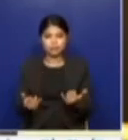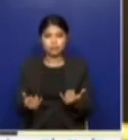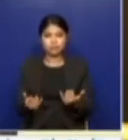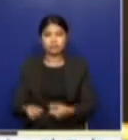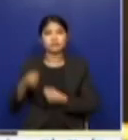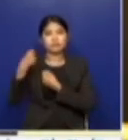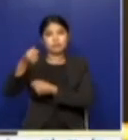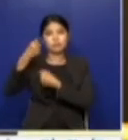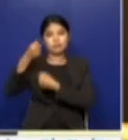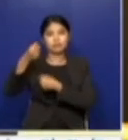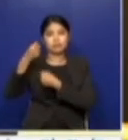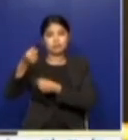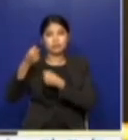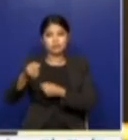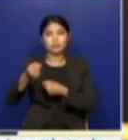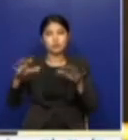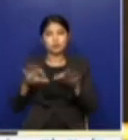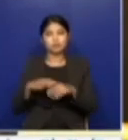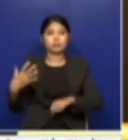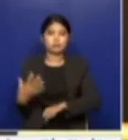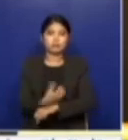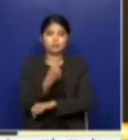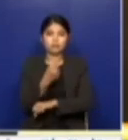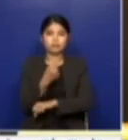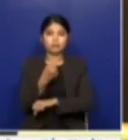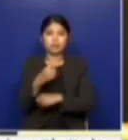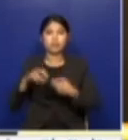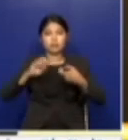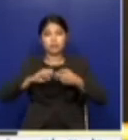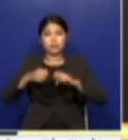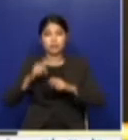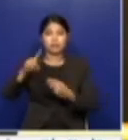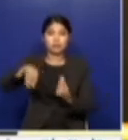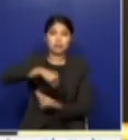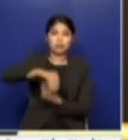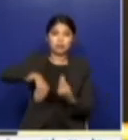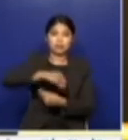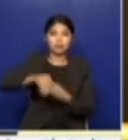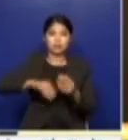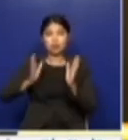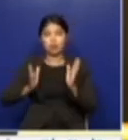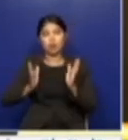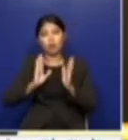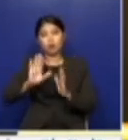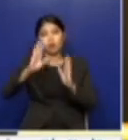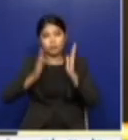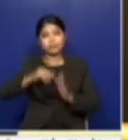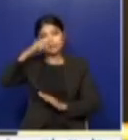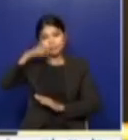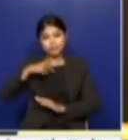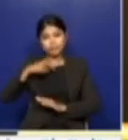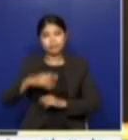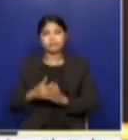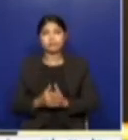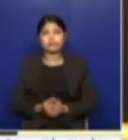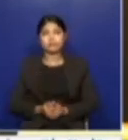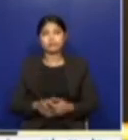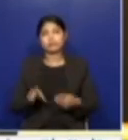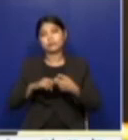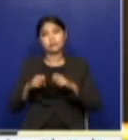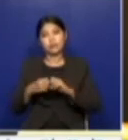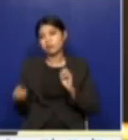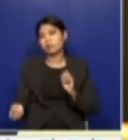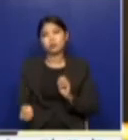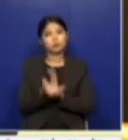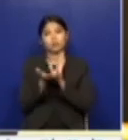ชุมนุมเรียกร้องทางการเมืองและปัญหาเศรษฐกิจปากท้องของประชาชนที่กำลังเดือดร้อนอย่าง